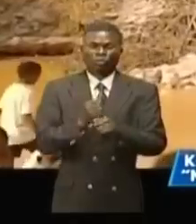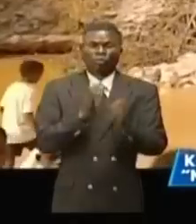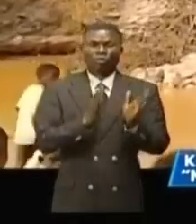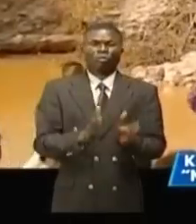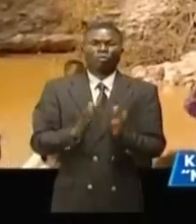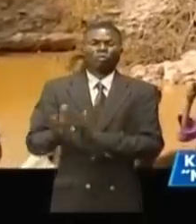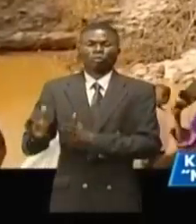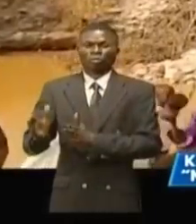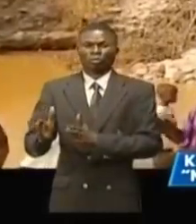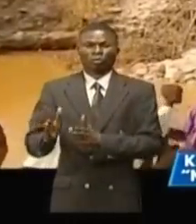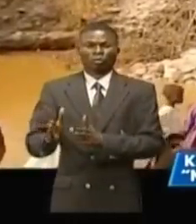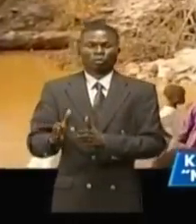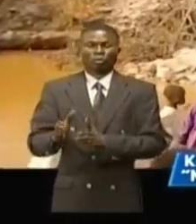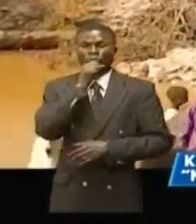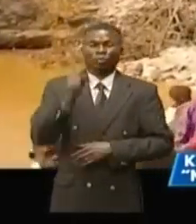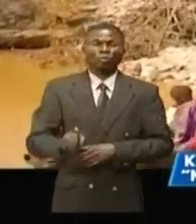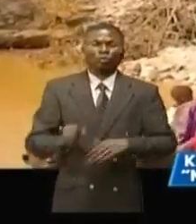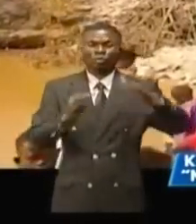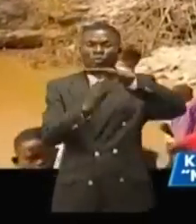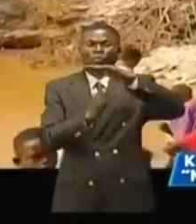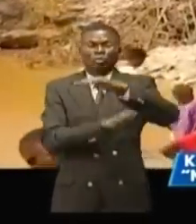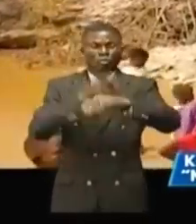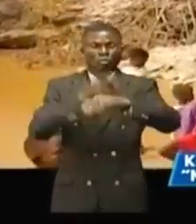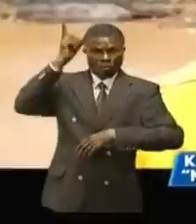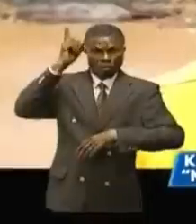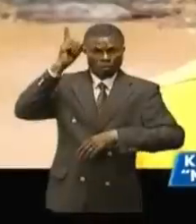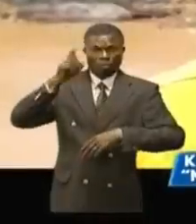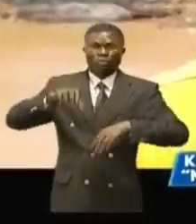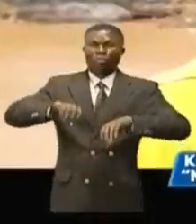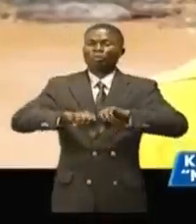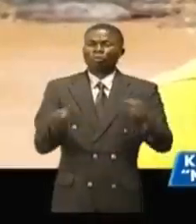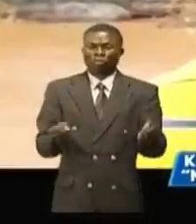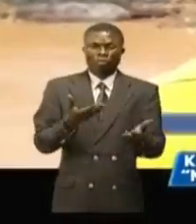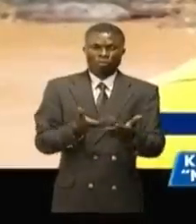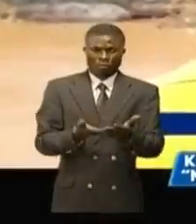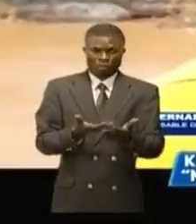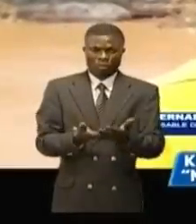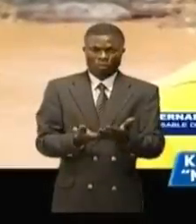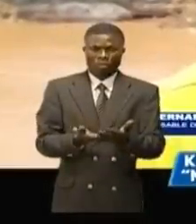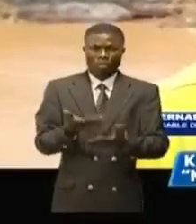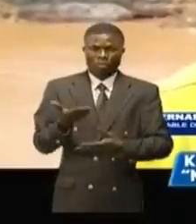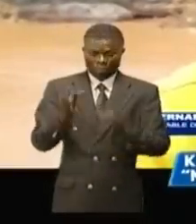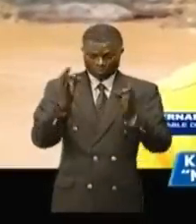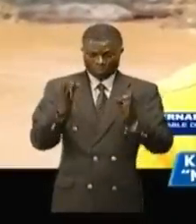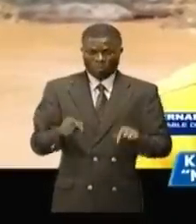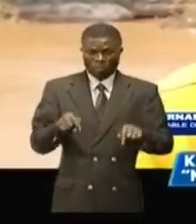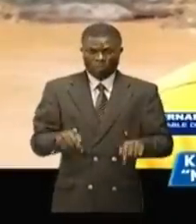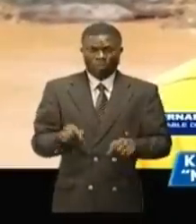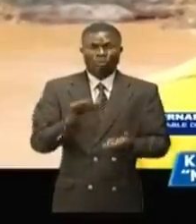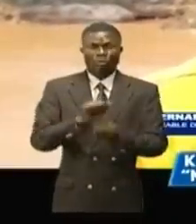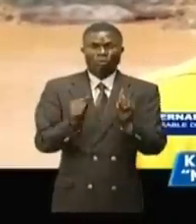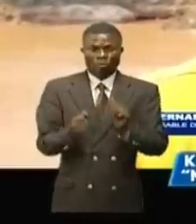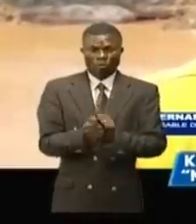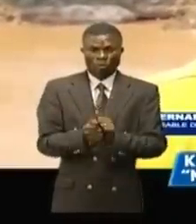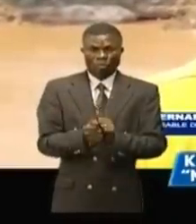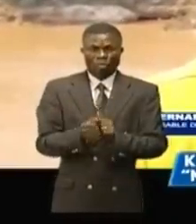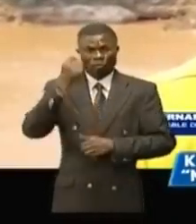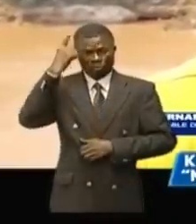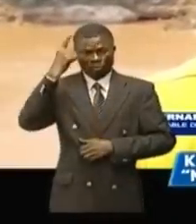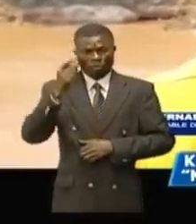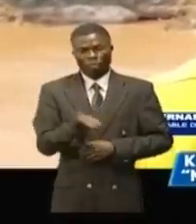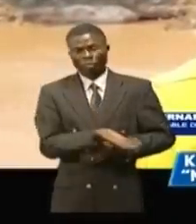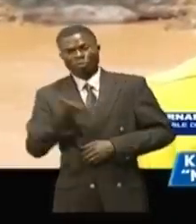parce qu'il y avait un ancien pont qui était en ce lieu, qui s'était effondré. Maintenant, il est question d'abord qu'on puisse